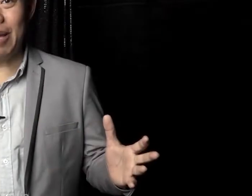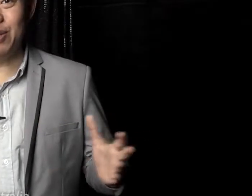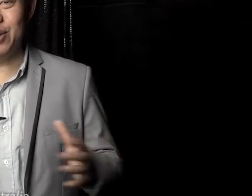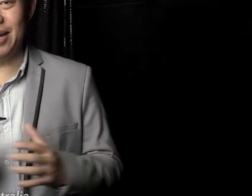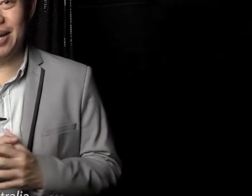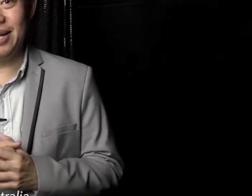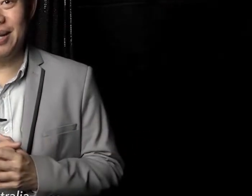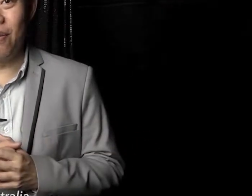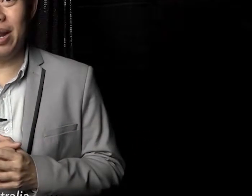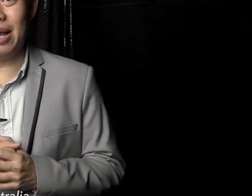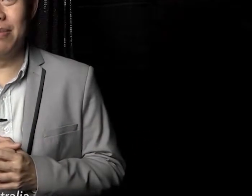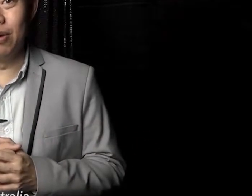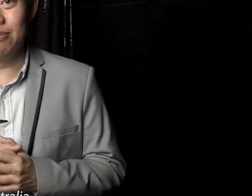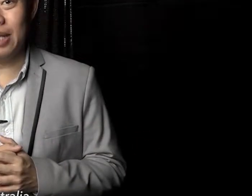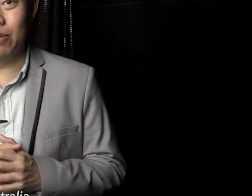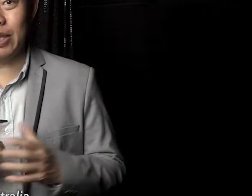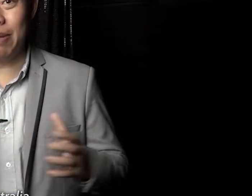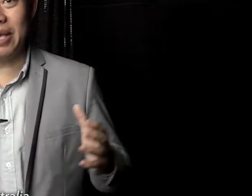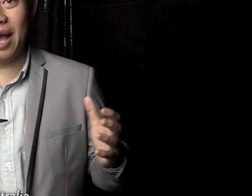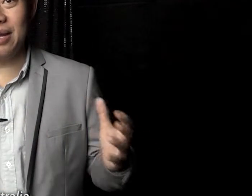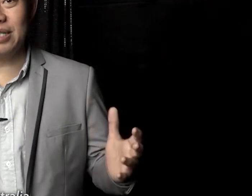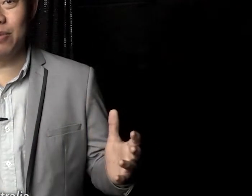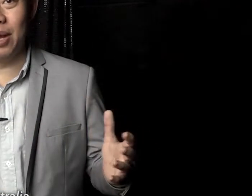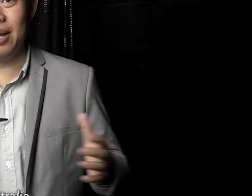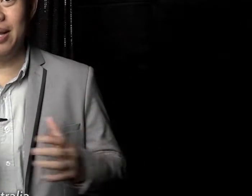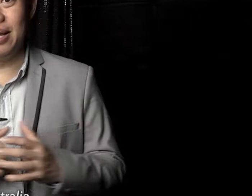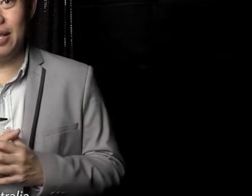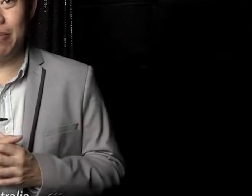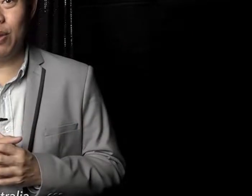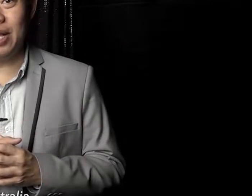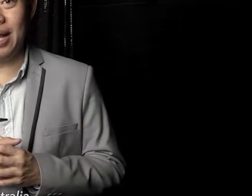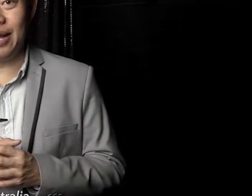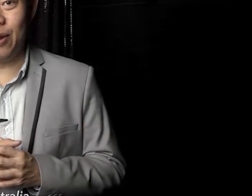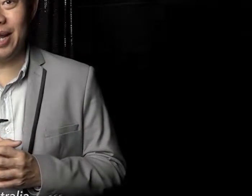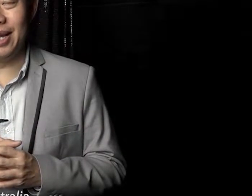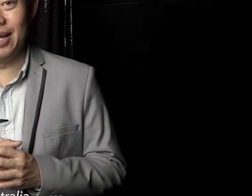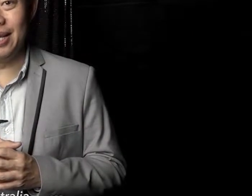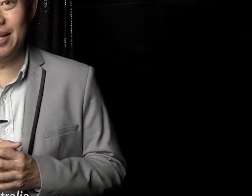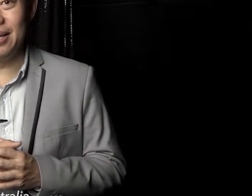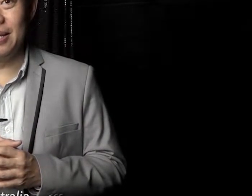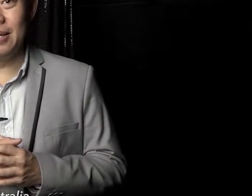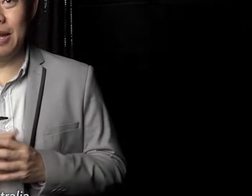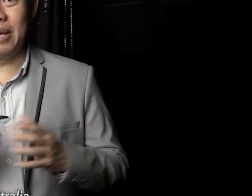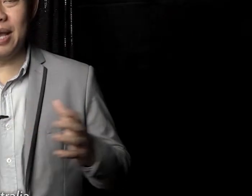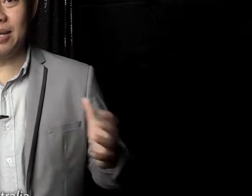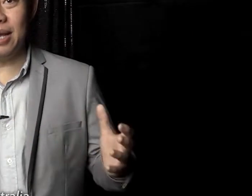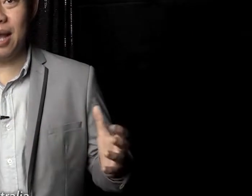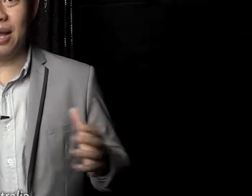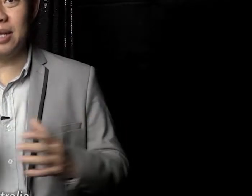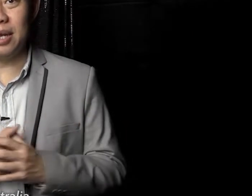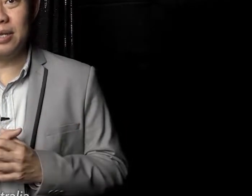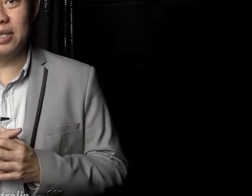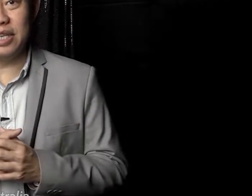Shalom Bapak Ibu Saudara, welcome home saya mengucapkan bagi Anda semua yang mengikuti KKR online ini. Dan bagi Anda